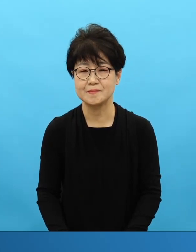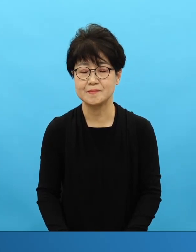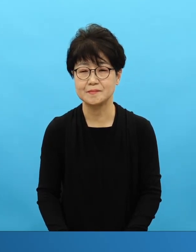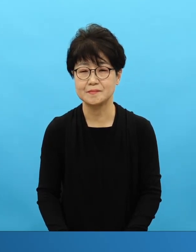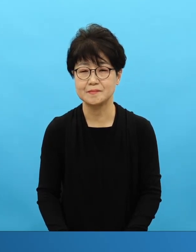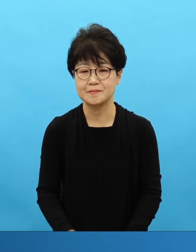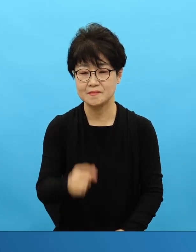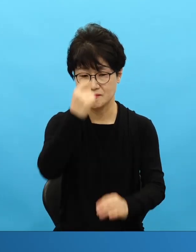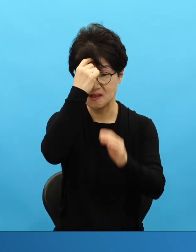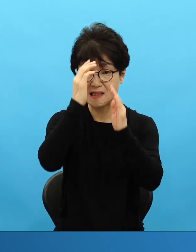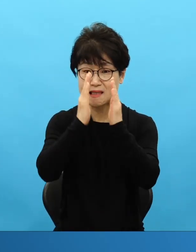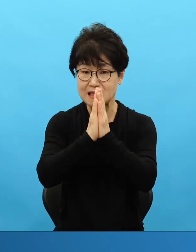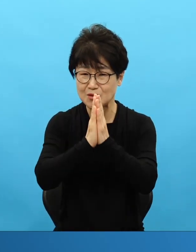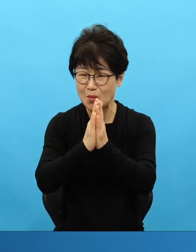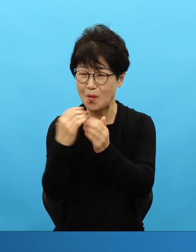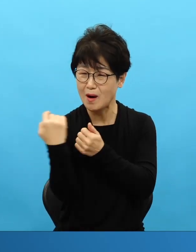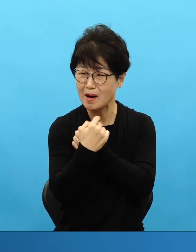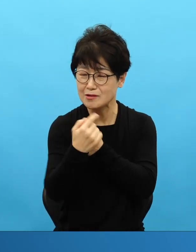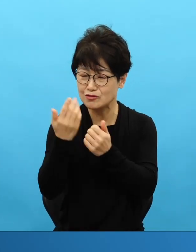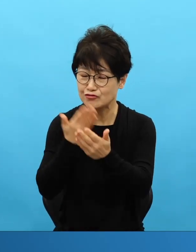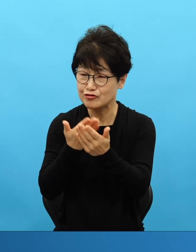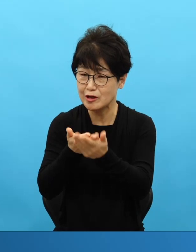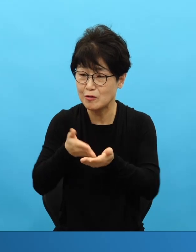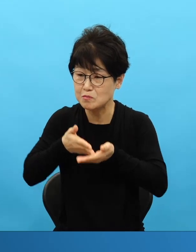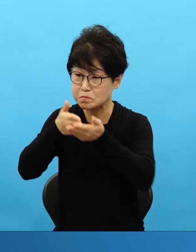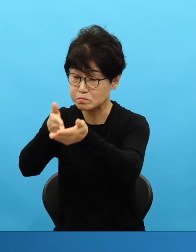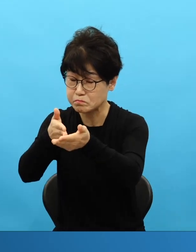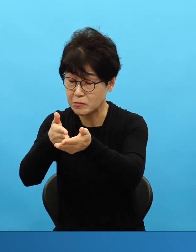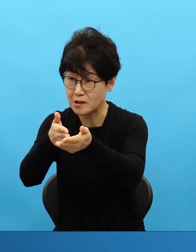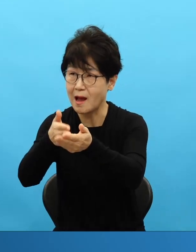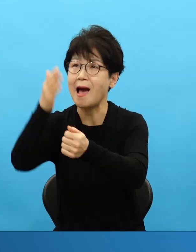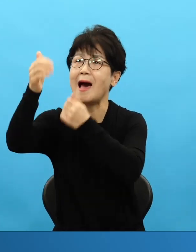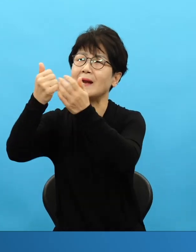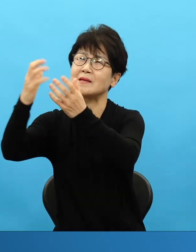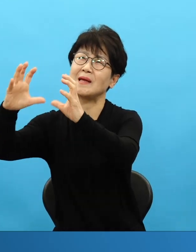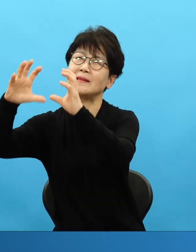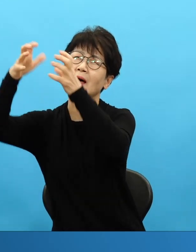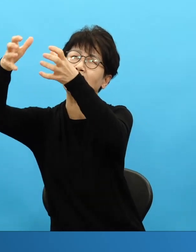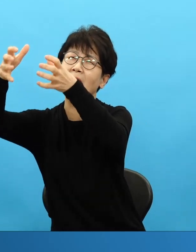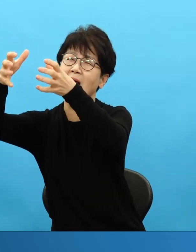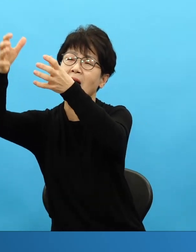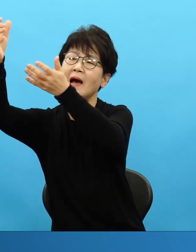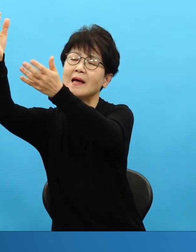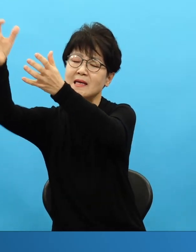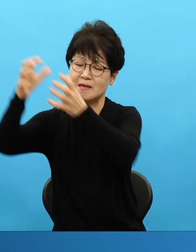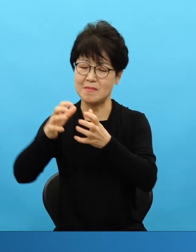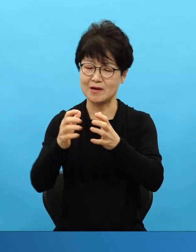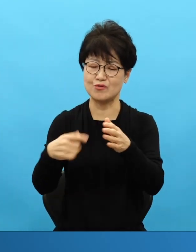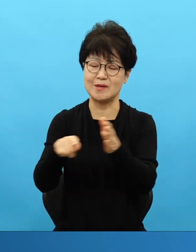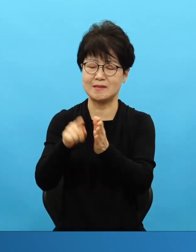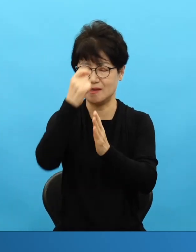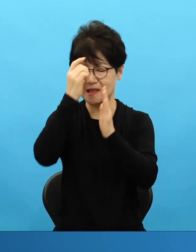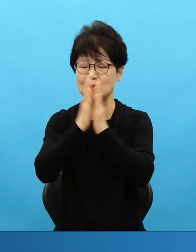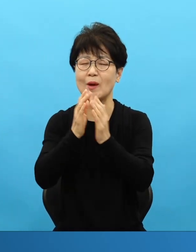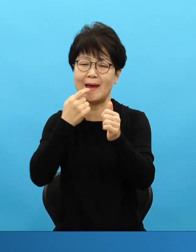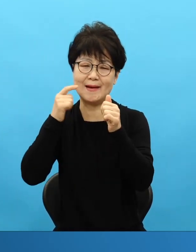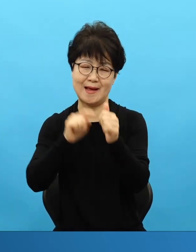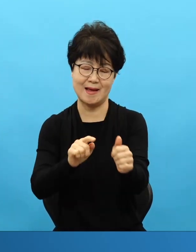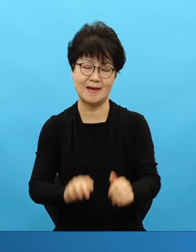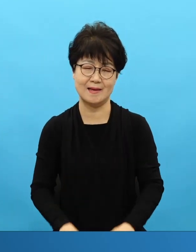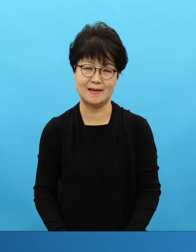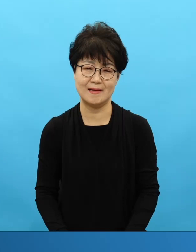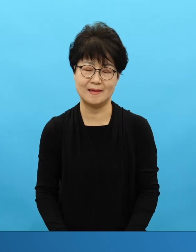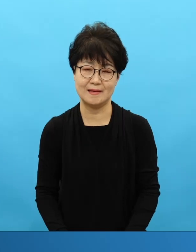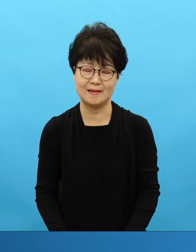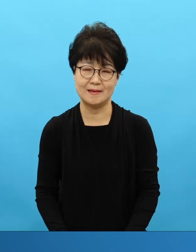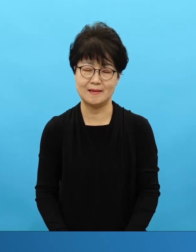임하도록 기도해라 그랬습니다. They asked him to teach them to pray. He says to pray for the kingdom. 그래서 여러 가지가 나왔어요. And he mentioned several things.